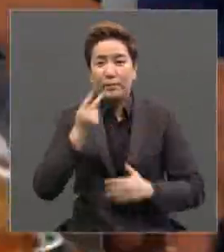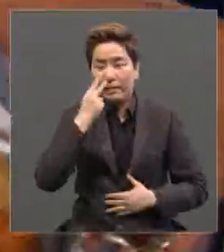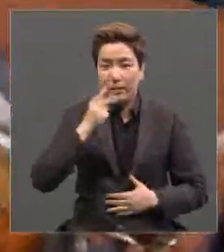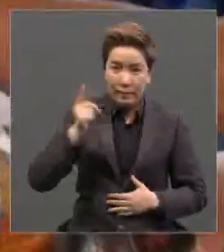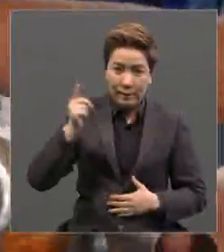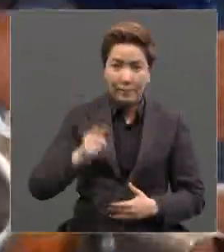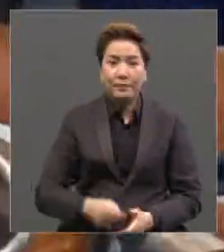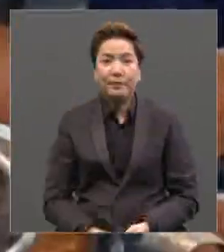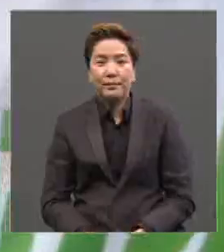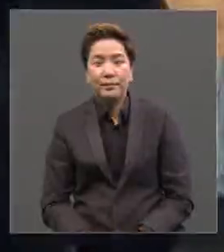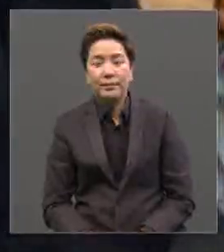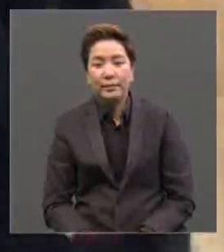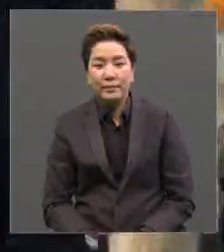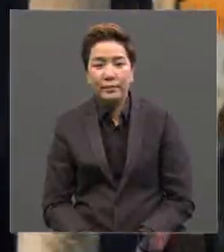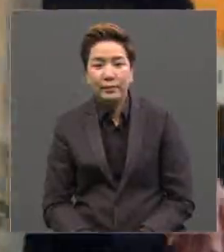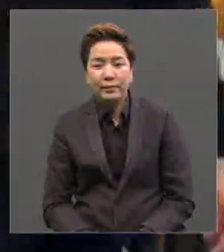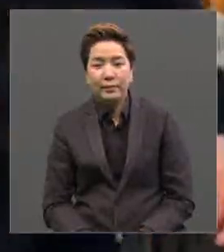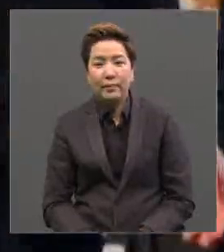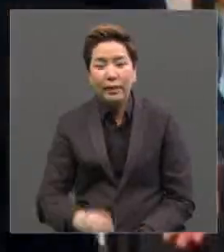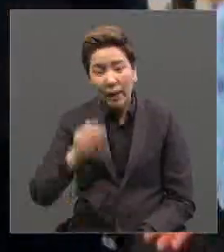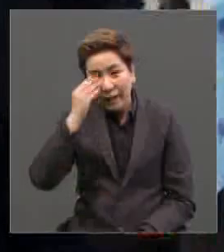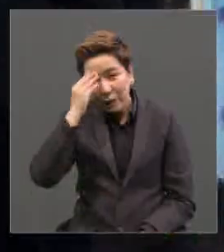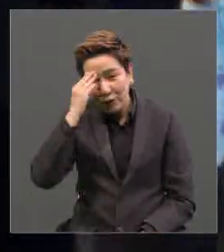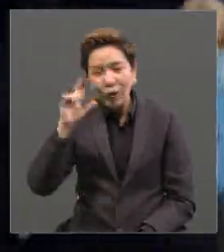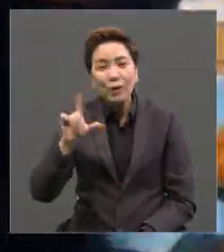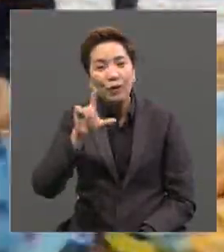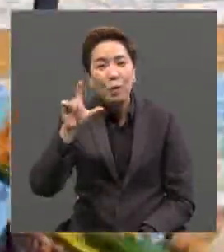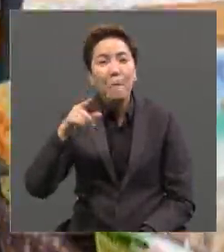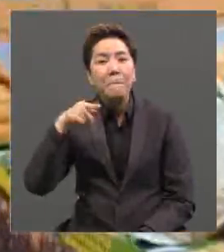งค่ะ สวัสดีค่ะ สว ั สดีค่ะ